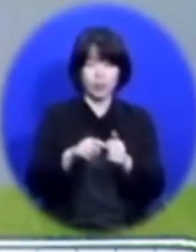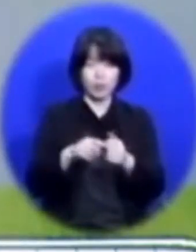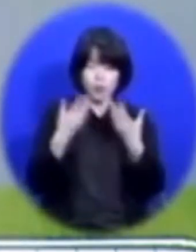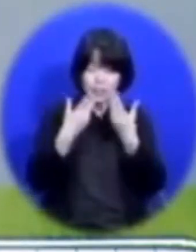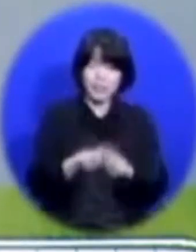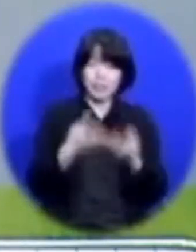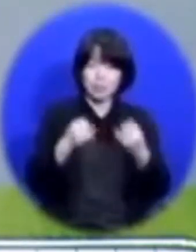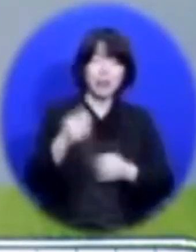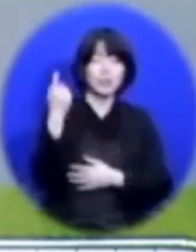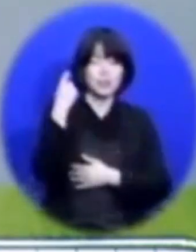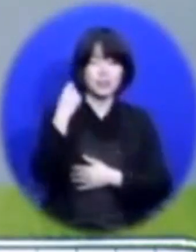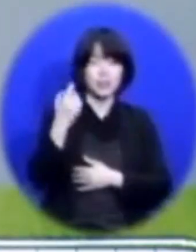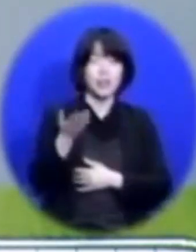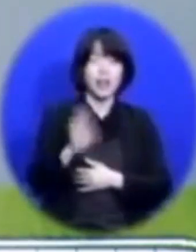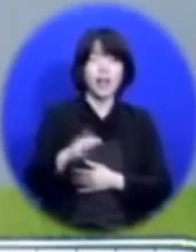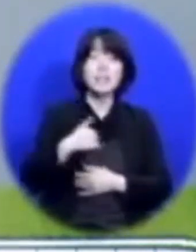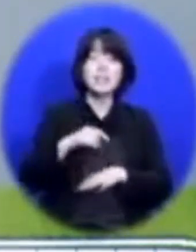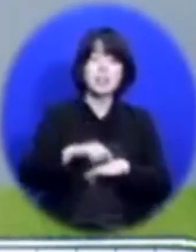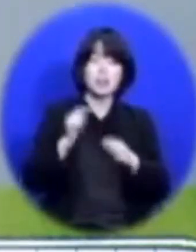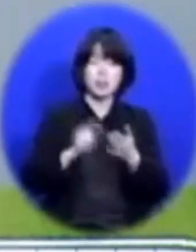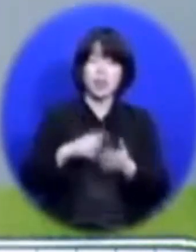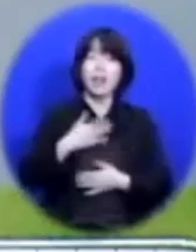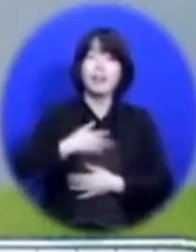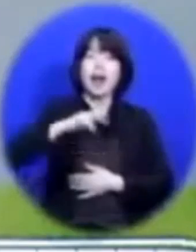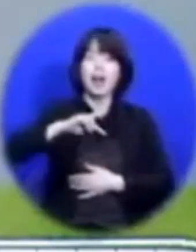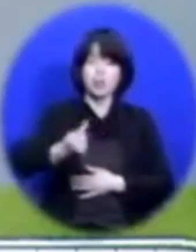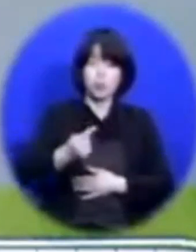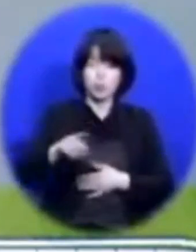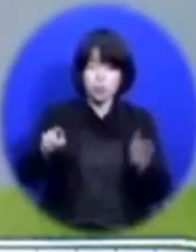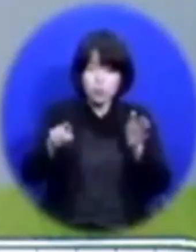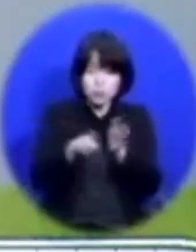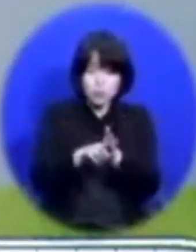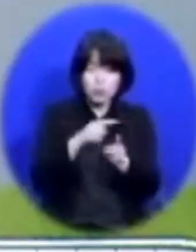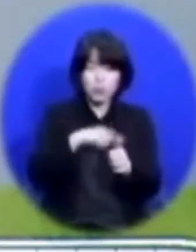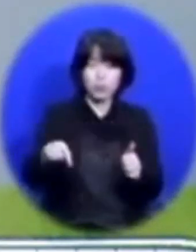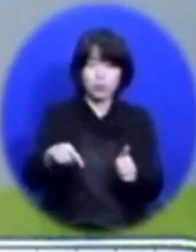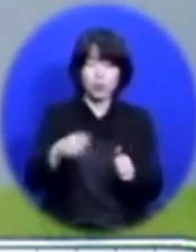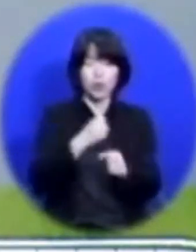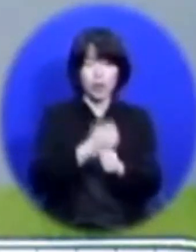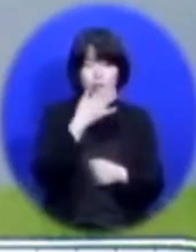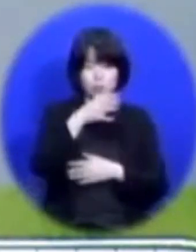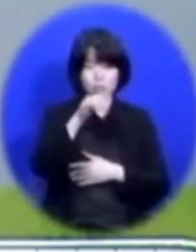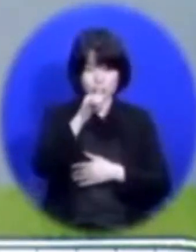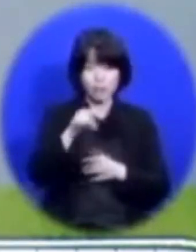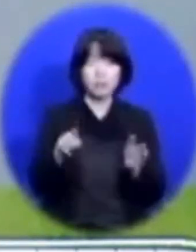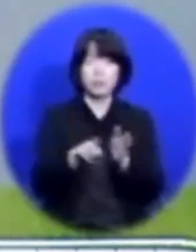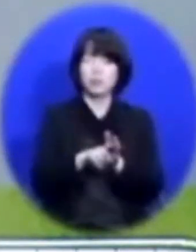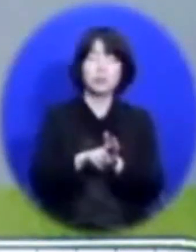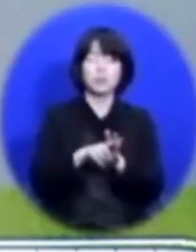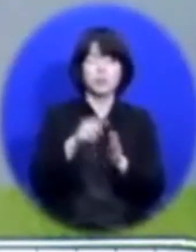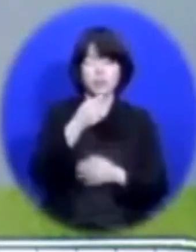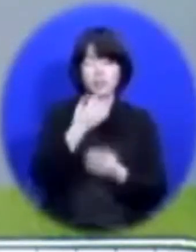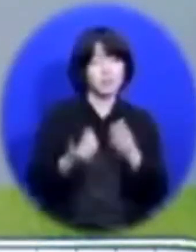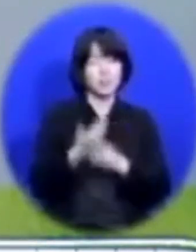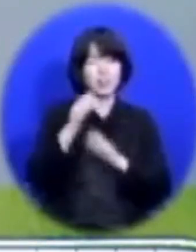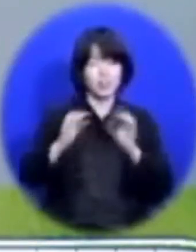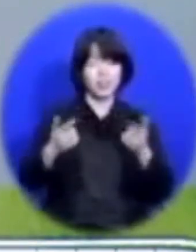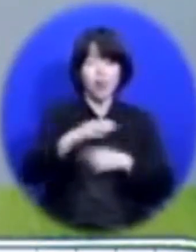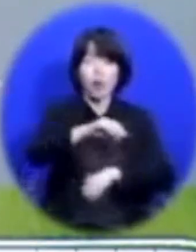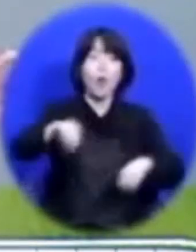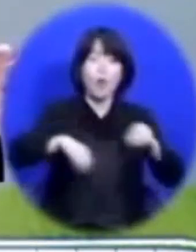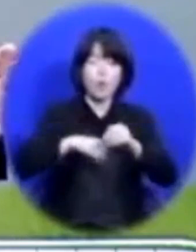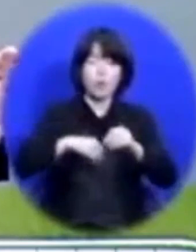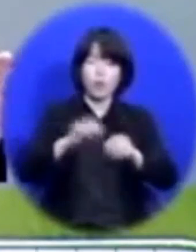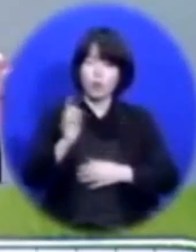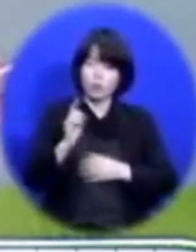어린시절부터순교에관한이야기를많이들어왔다.하지만나 역시순교할수있다는생각은 내마음속에결코떠오르지않았다.오히려나는"어떻게같은